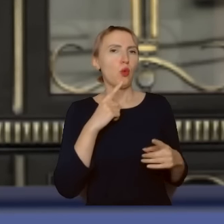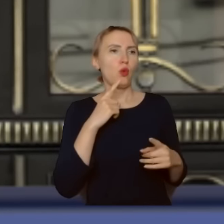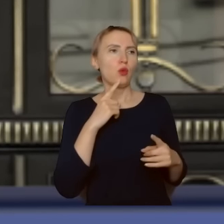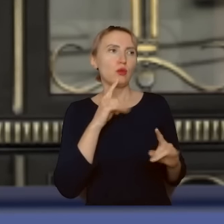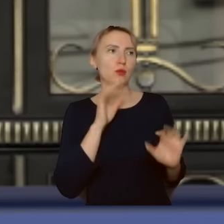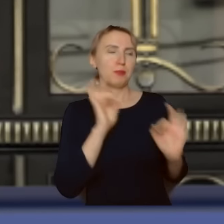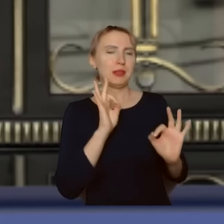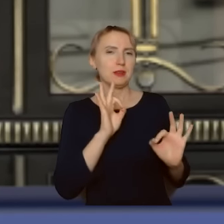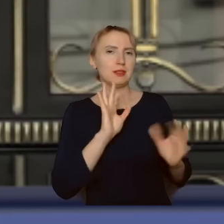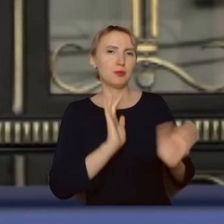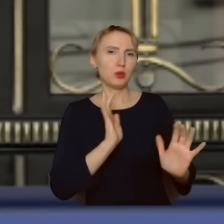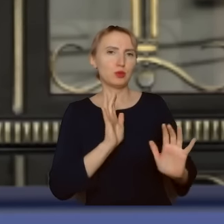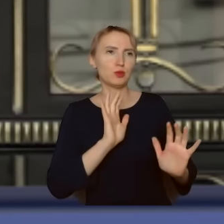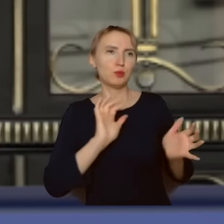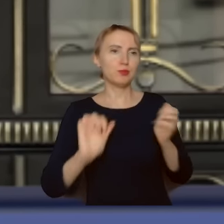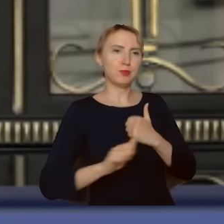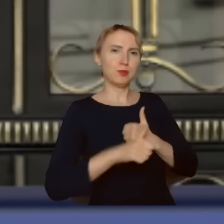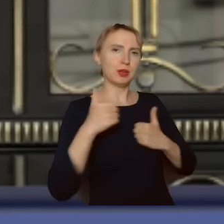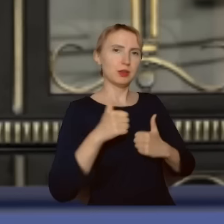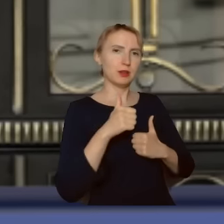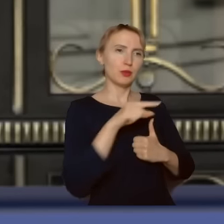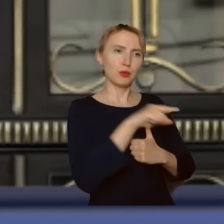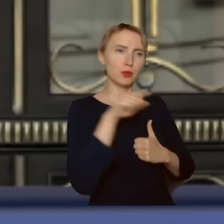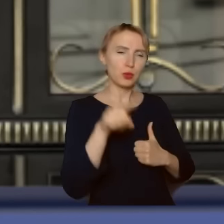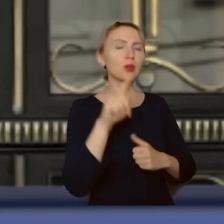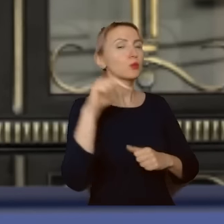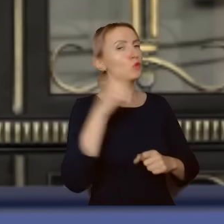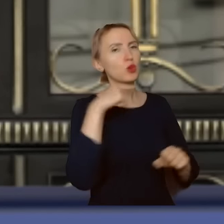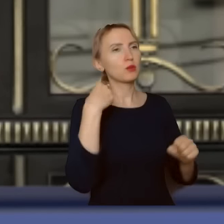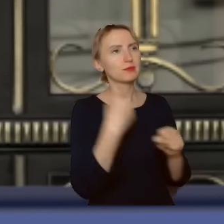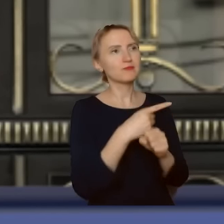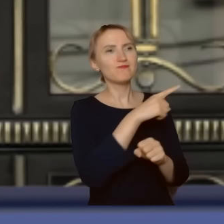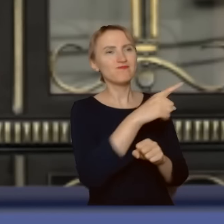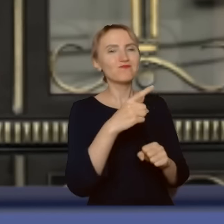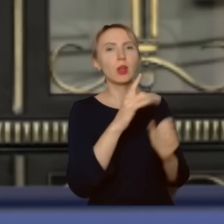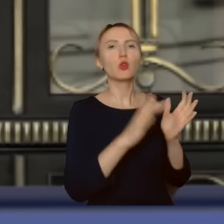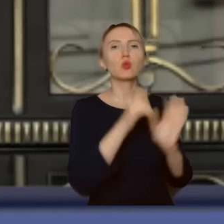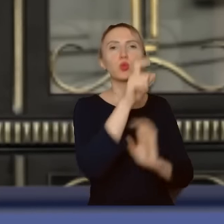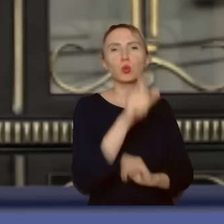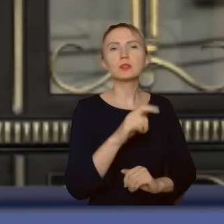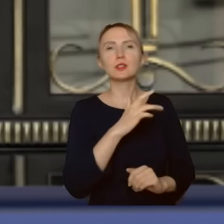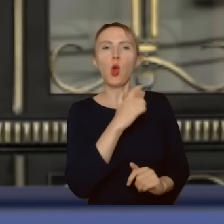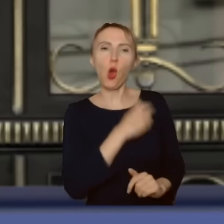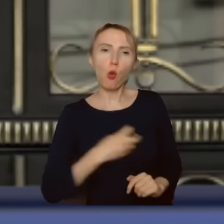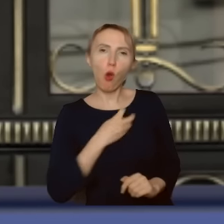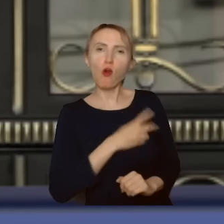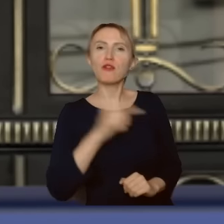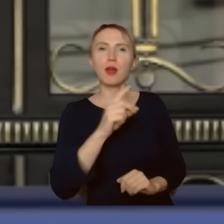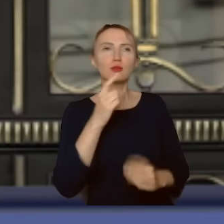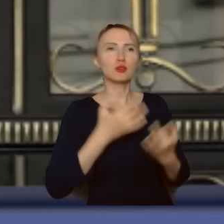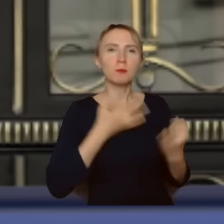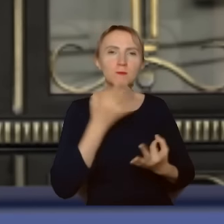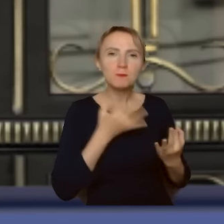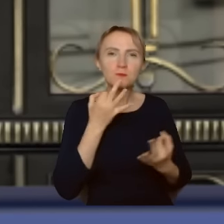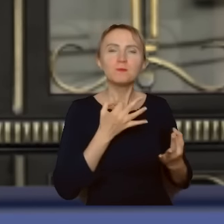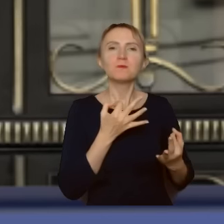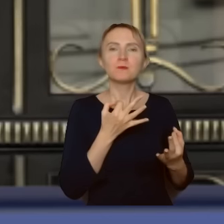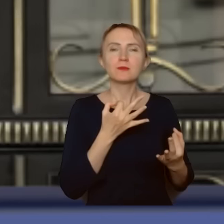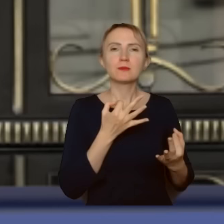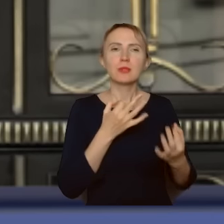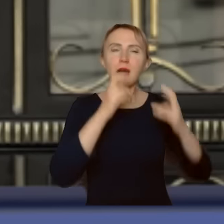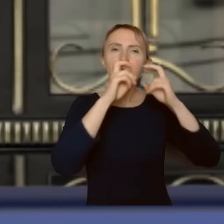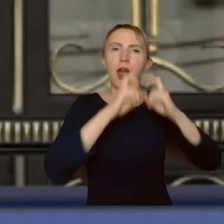drugiego i ci muszą się w tej chwili bardzo poważnie zastanowić, wyciągnąć wnioski, dokonać refleksji, dokonać